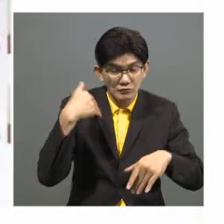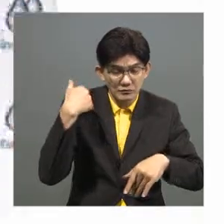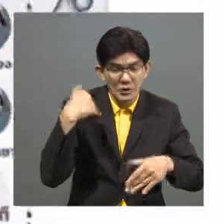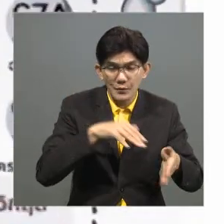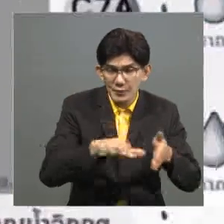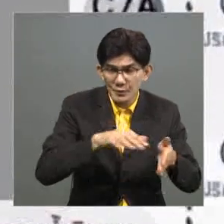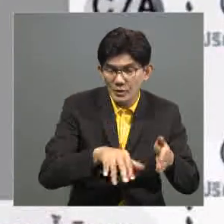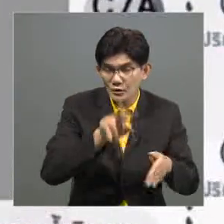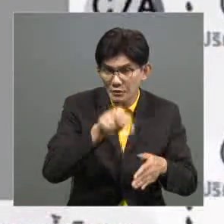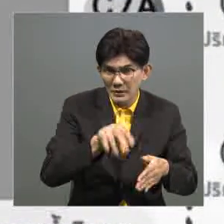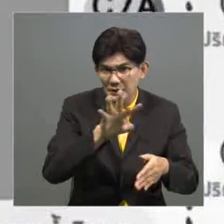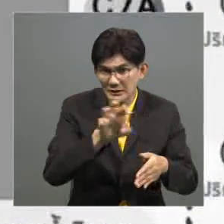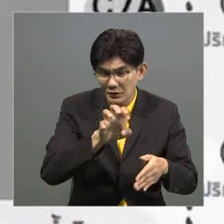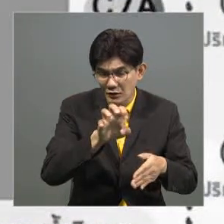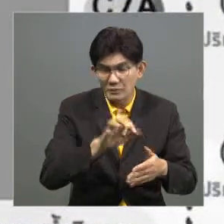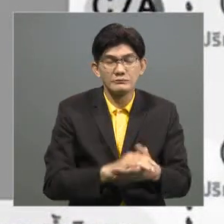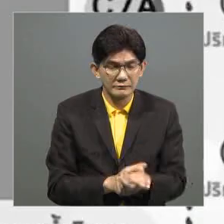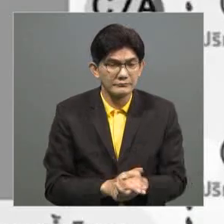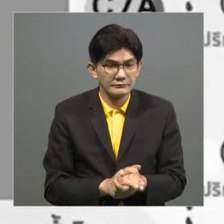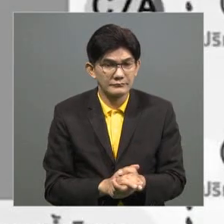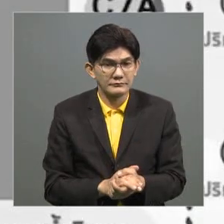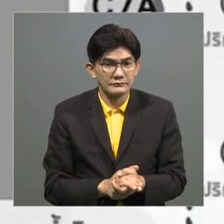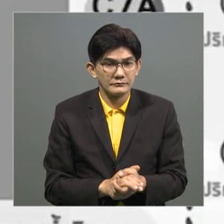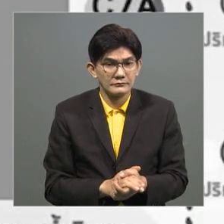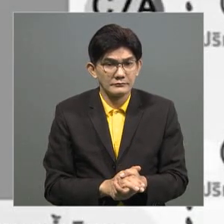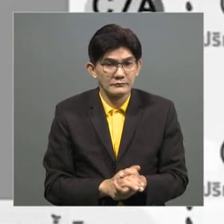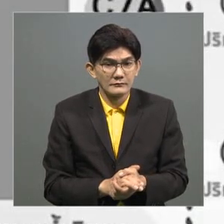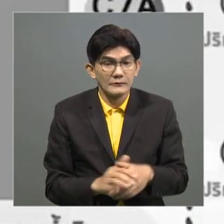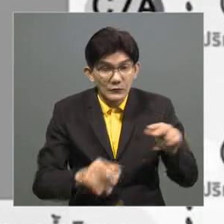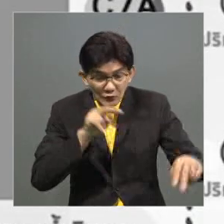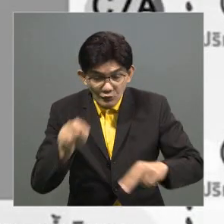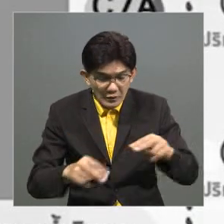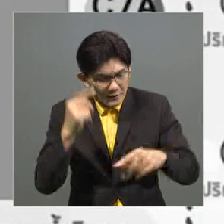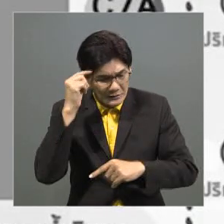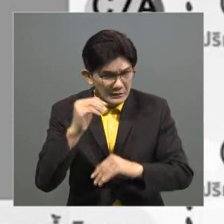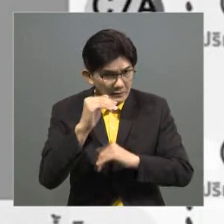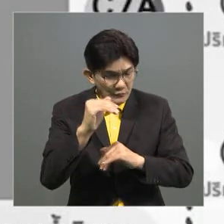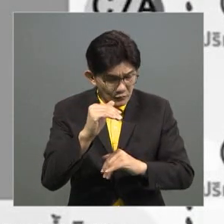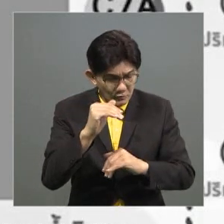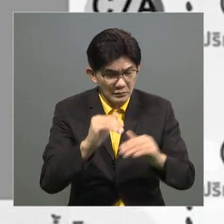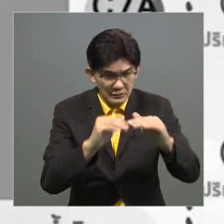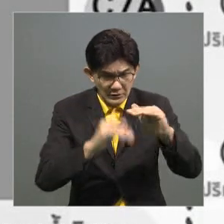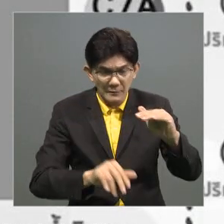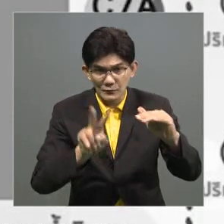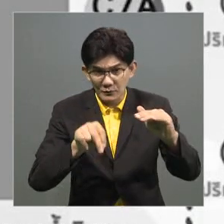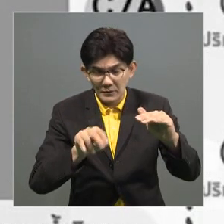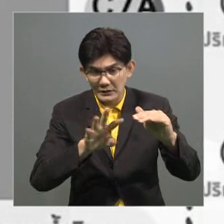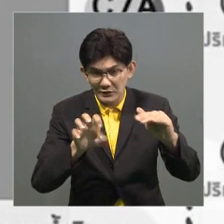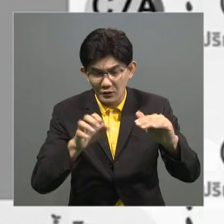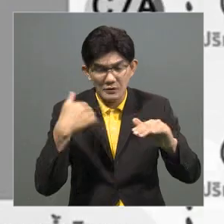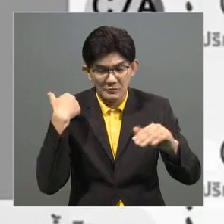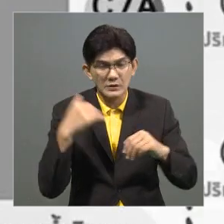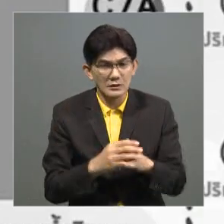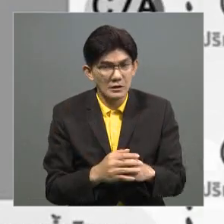ไม่เกิน 2,400 ลูกบาศก์เมตรต่อวินาทีในช่วงนี้นะคะคือจะควบคุมไม่ให้เกิน 2,400 ลูกบาศก์เมตรจะได้ลดผลกระทบ